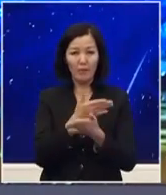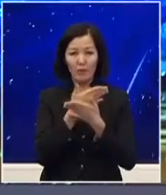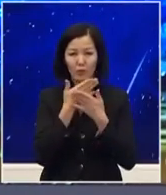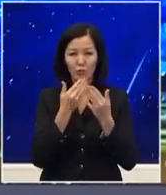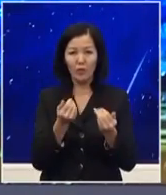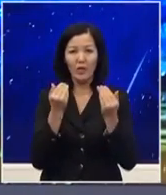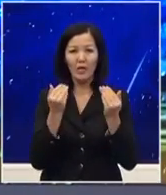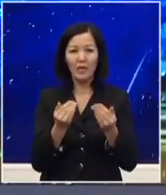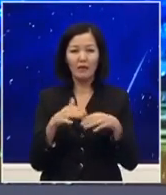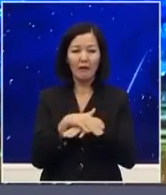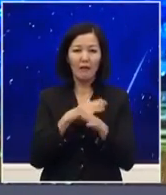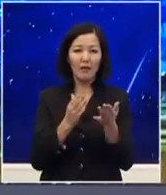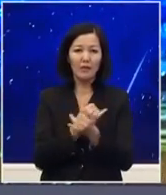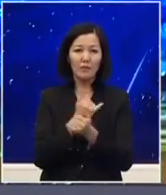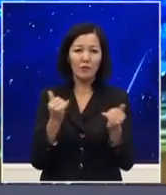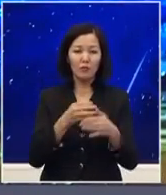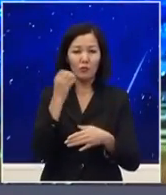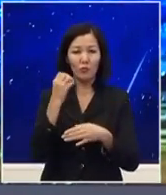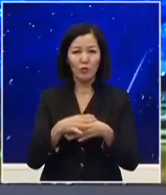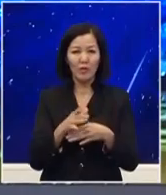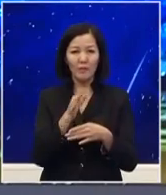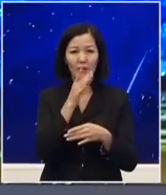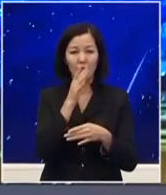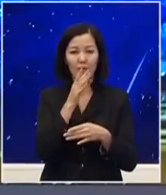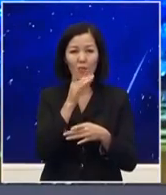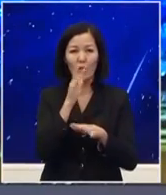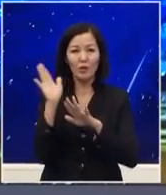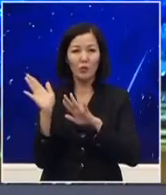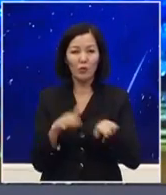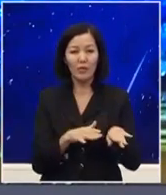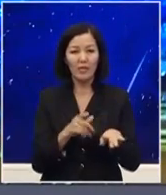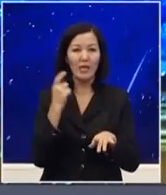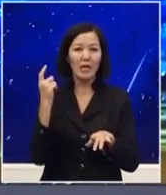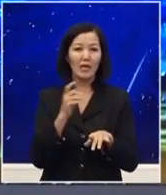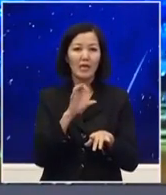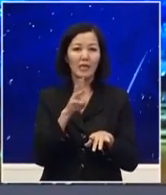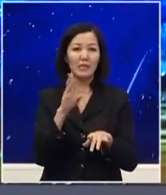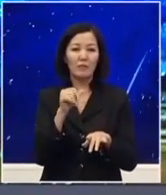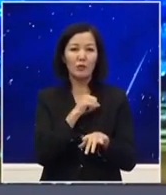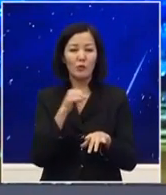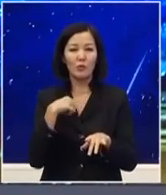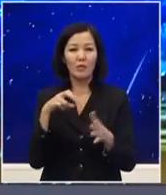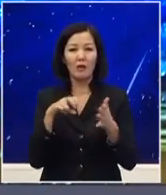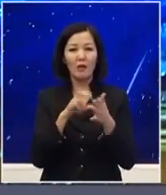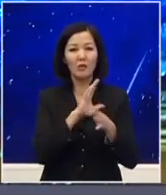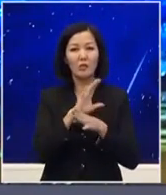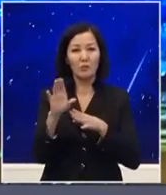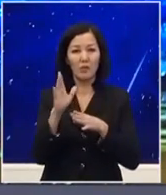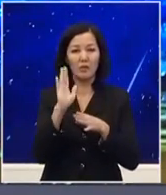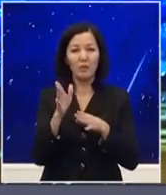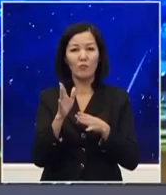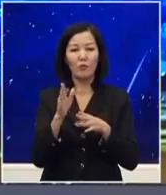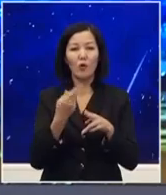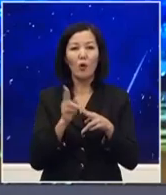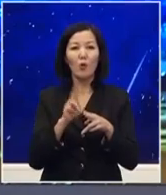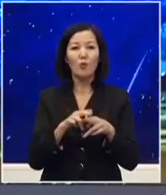амалы енді халыққа қызмет көрсету орталығы мерзімі өткен құжат иелеріне SMS хабарламаларын жіберіп тұратын болды. Бірақ ол үшін